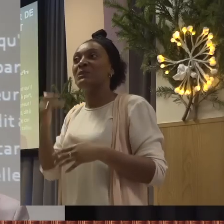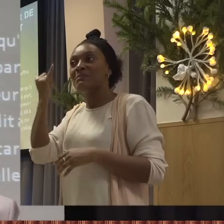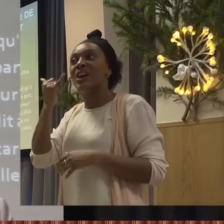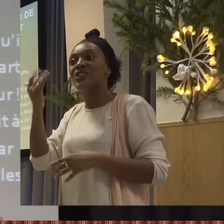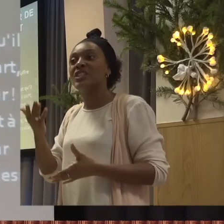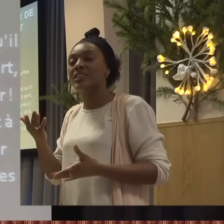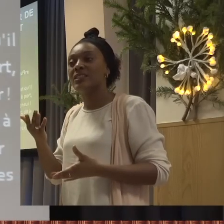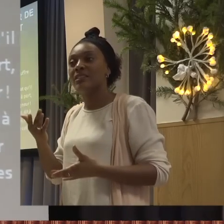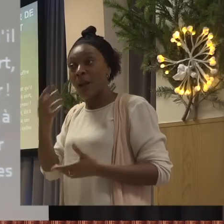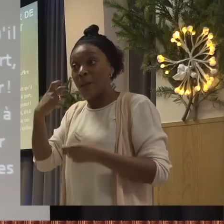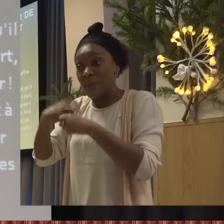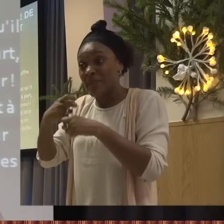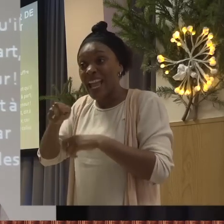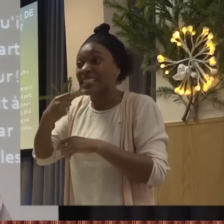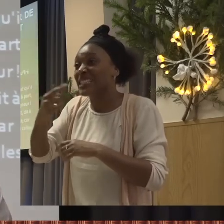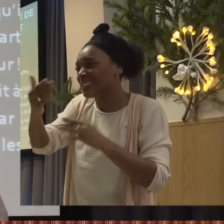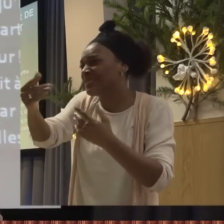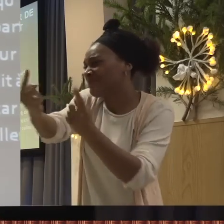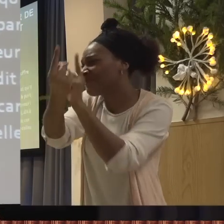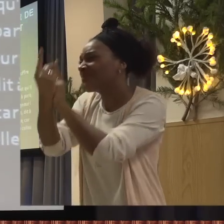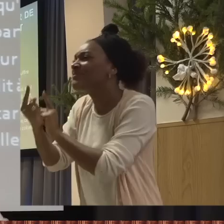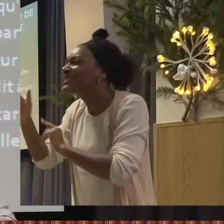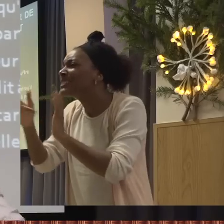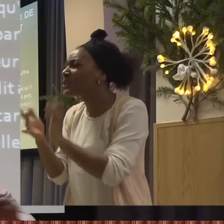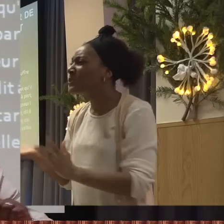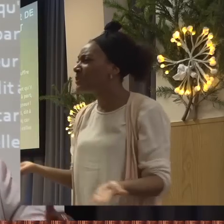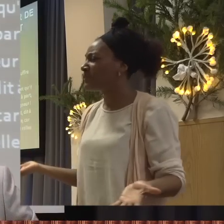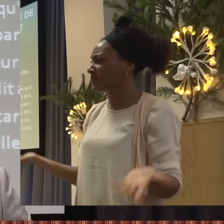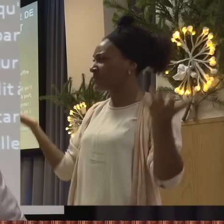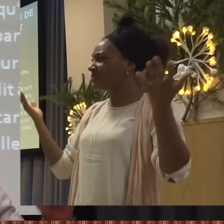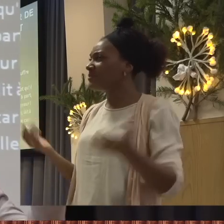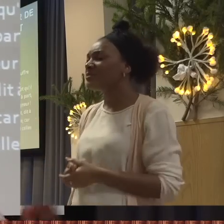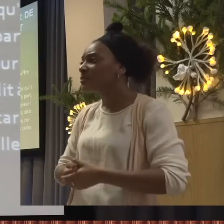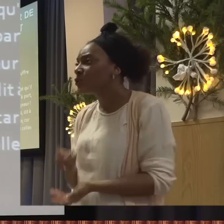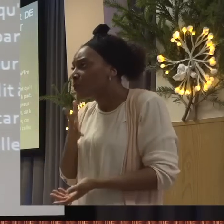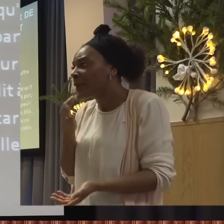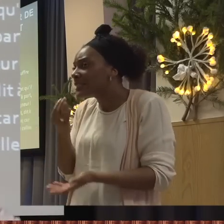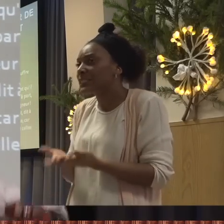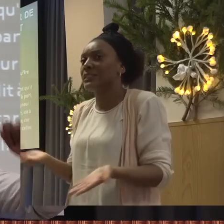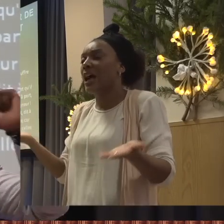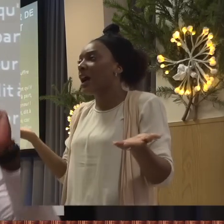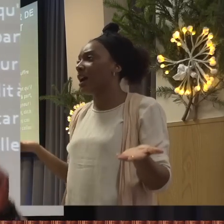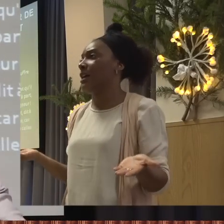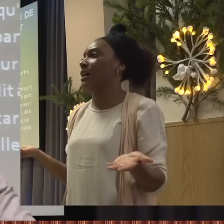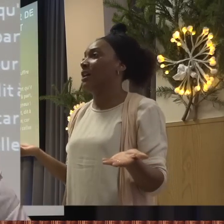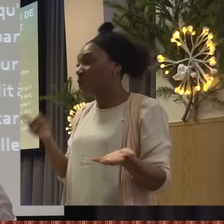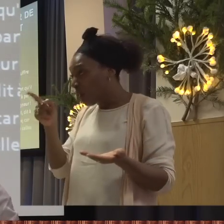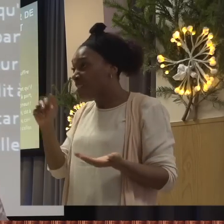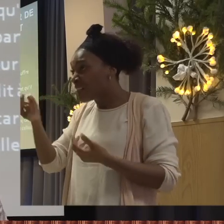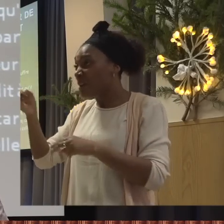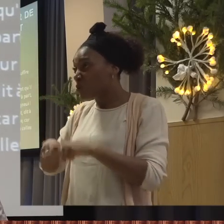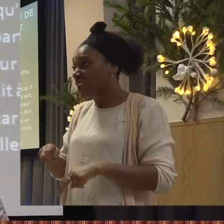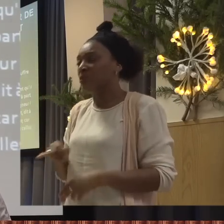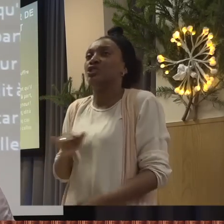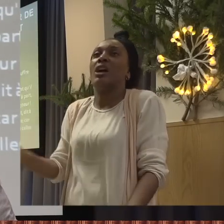Pierre, l'ayant pris à part, s'est mis à le reprendre et dit, à Dieu ne plaise, Seigneur, cela ne t'arrivera pas.